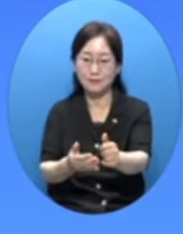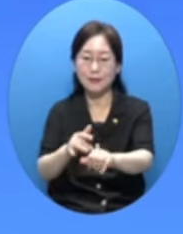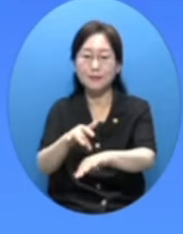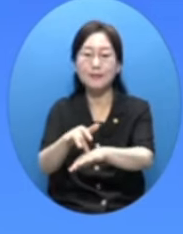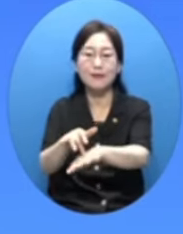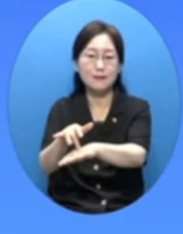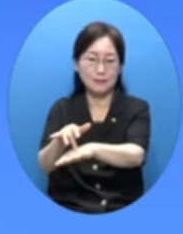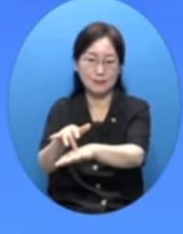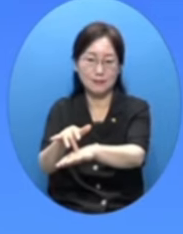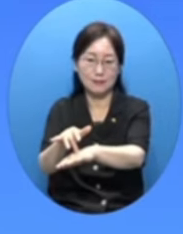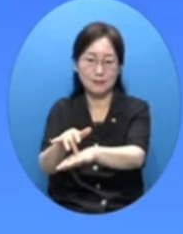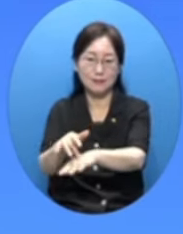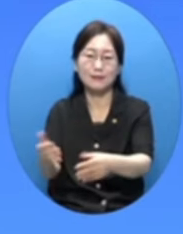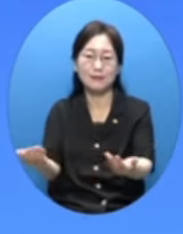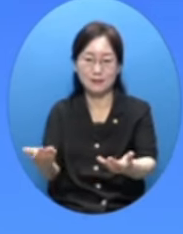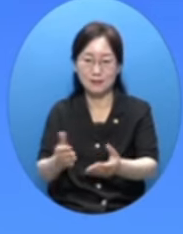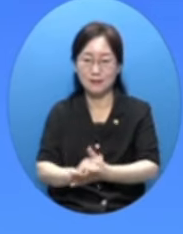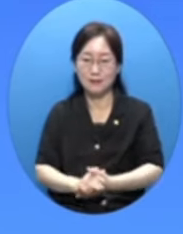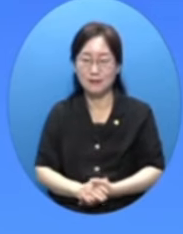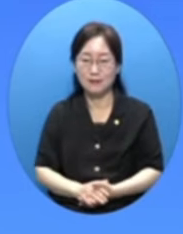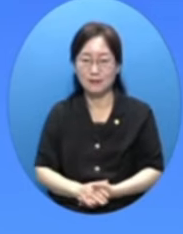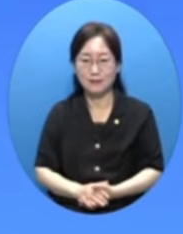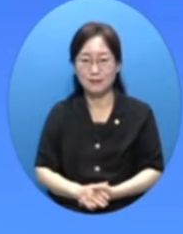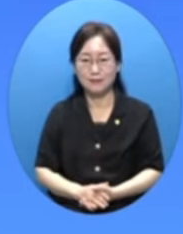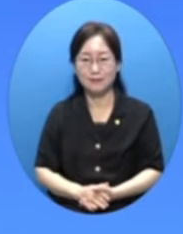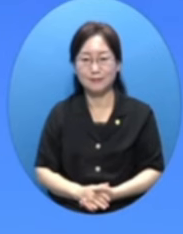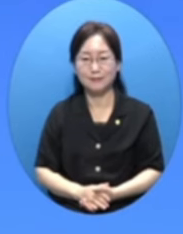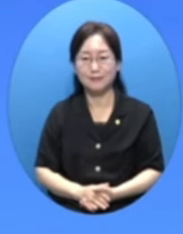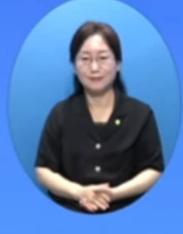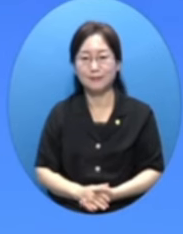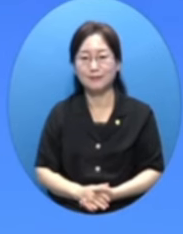마귀의 하는 일인 것입니다.